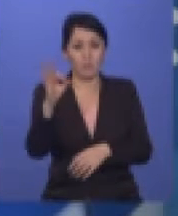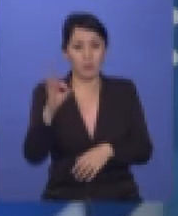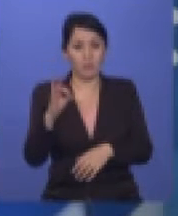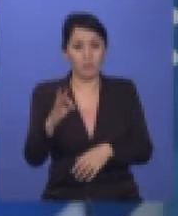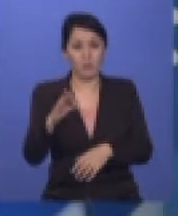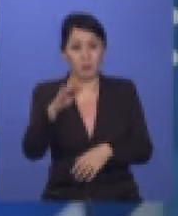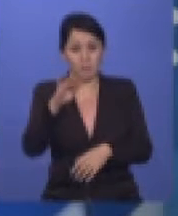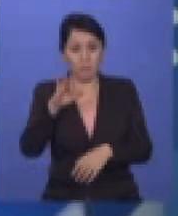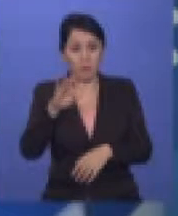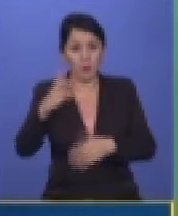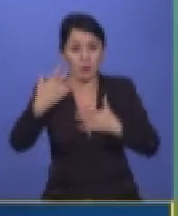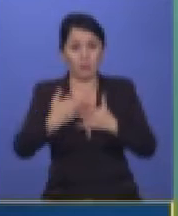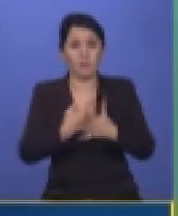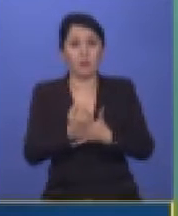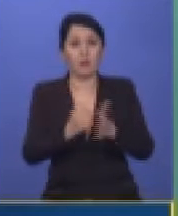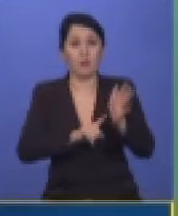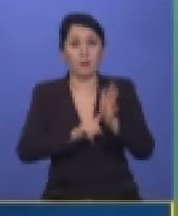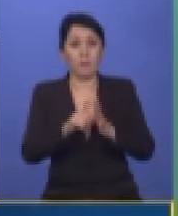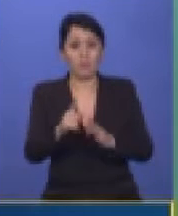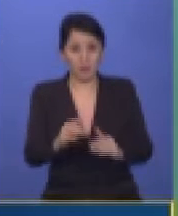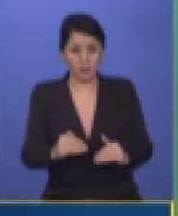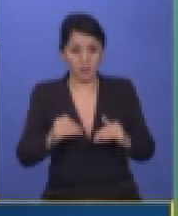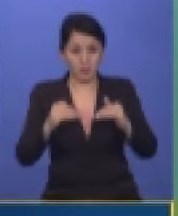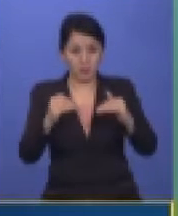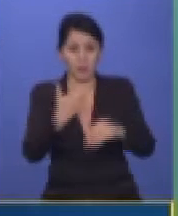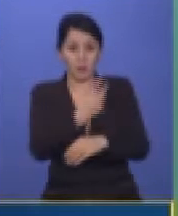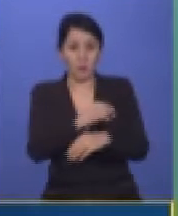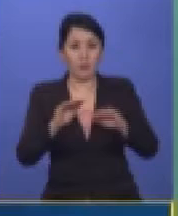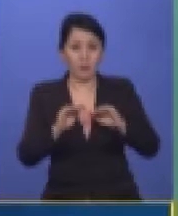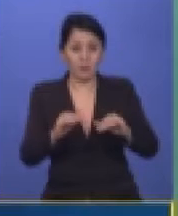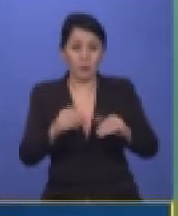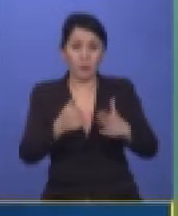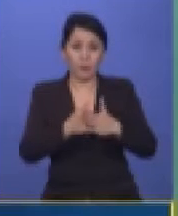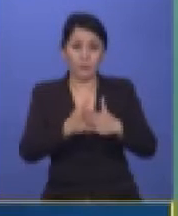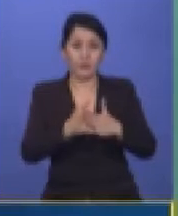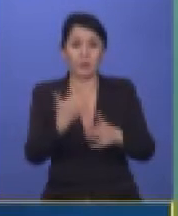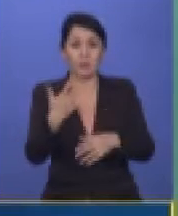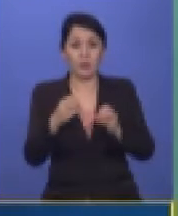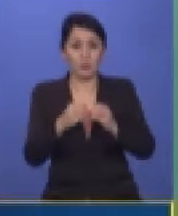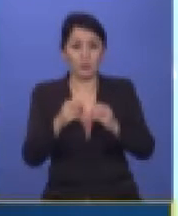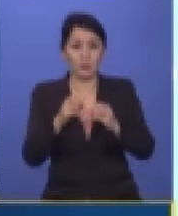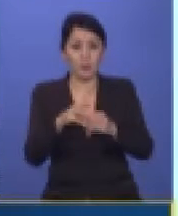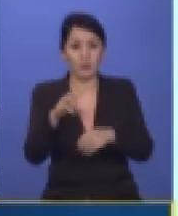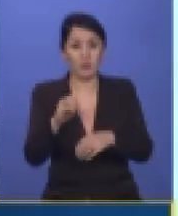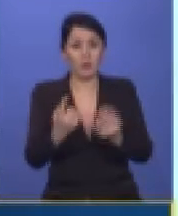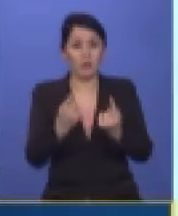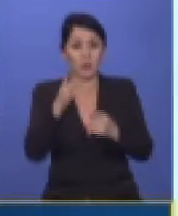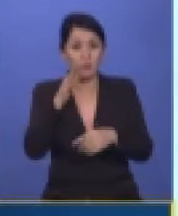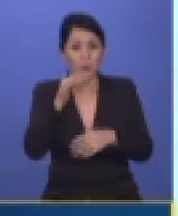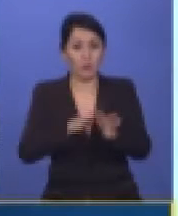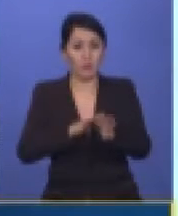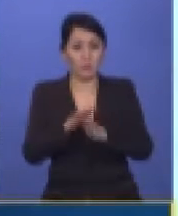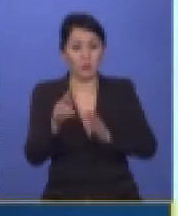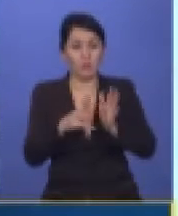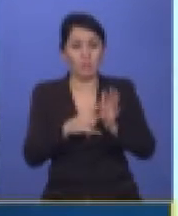94%, а в Сингапуре успешно стартовал первый этап по вакцинации детей от 5 до 12 лет. В настоящее время полный курс